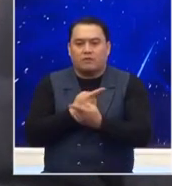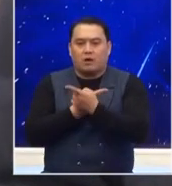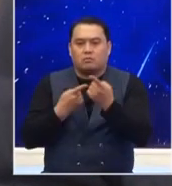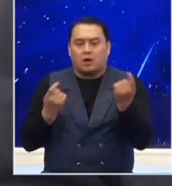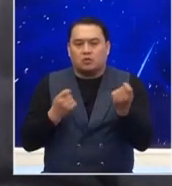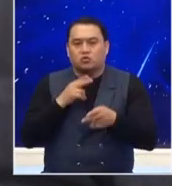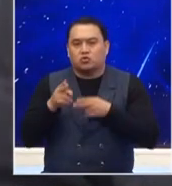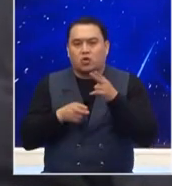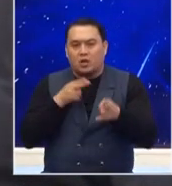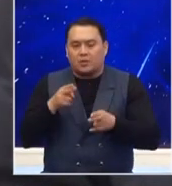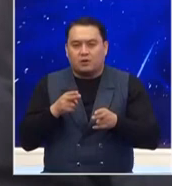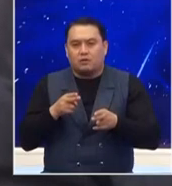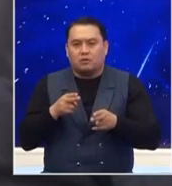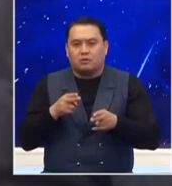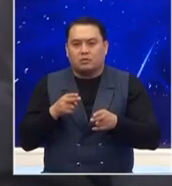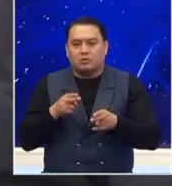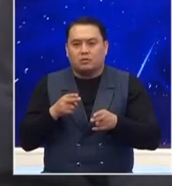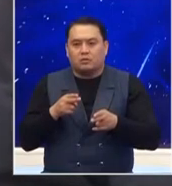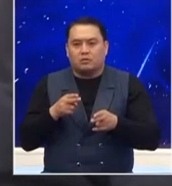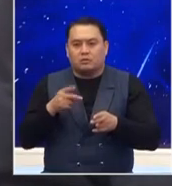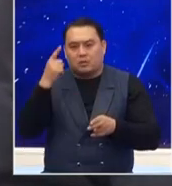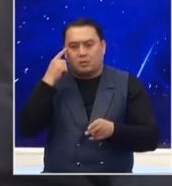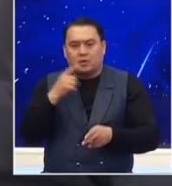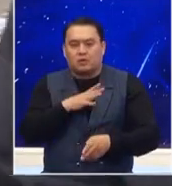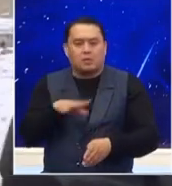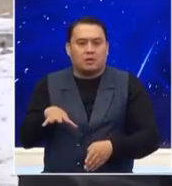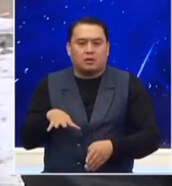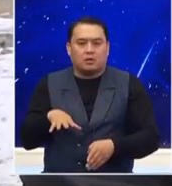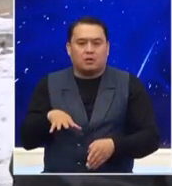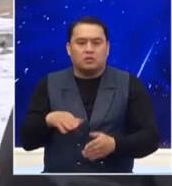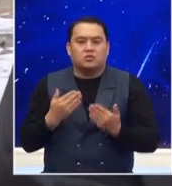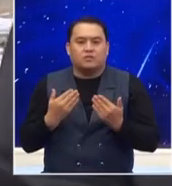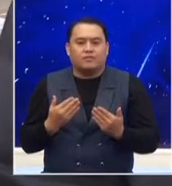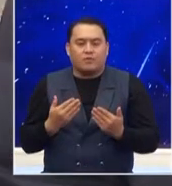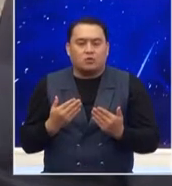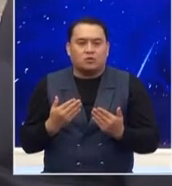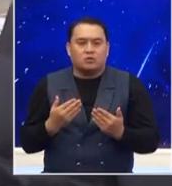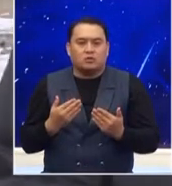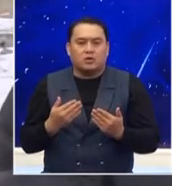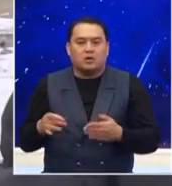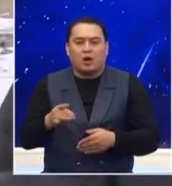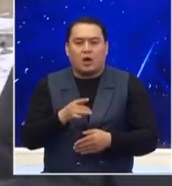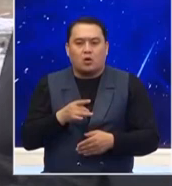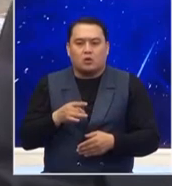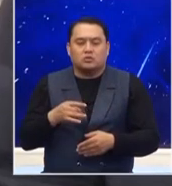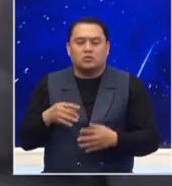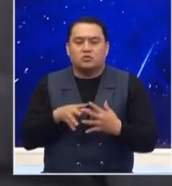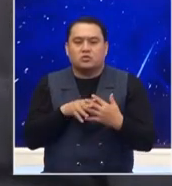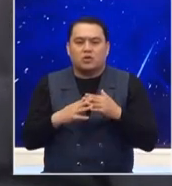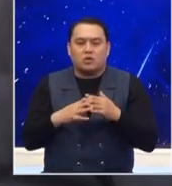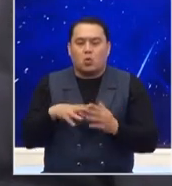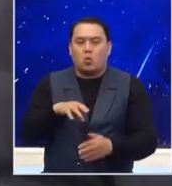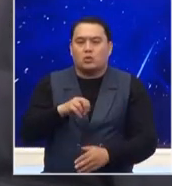или жалоб с Балпыкпи никакого не было. На сегодняшний день отключаются районы, это Отинай,